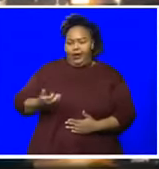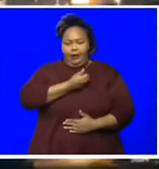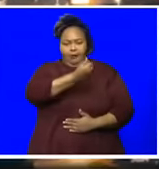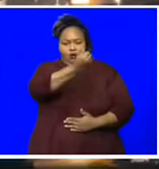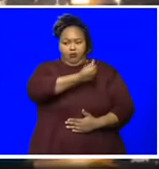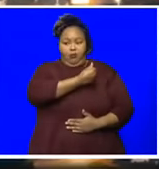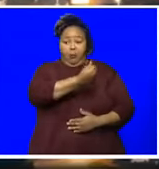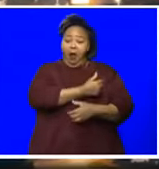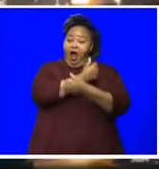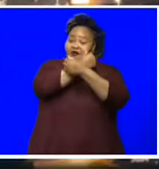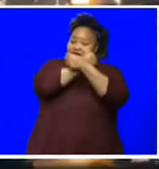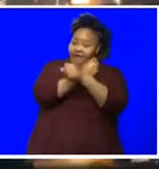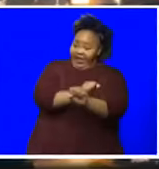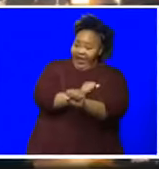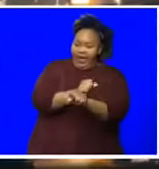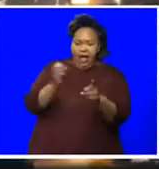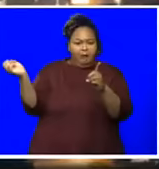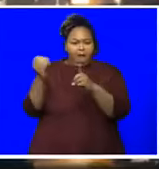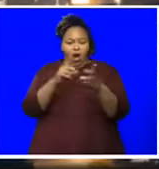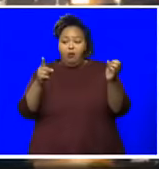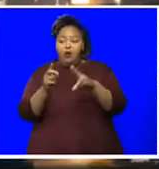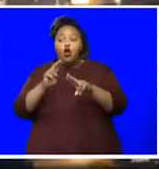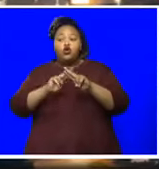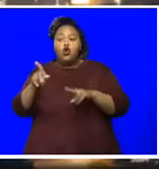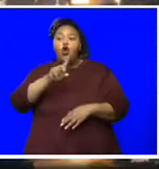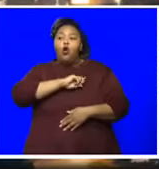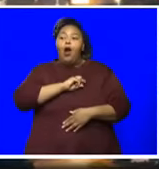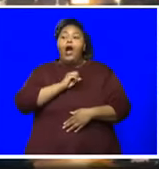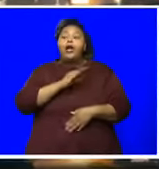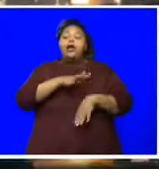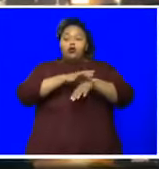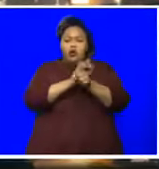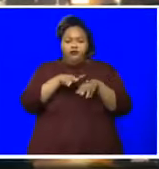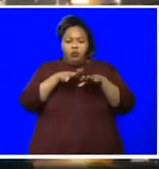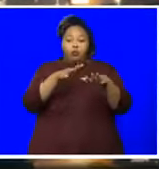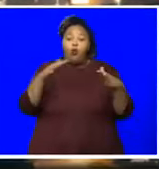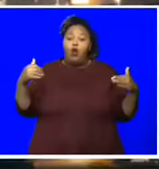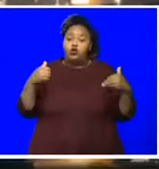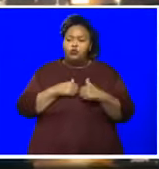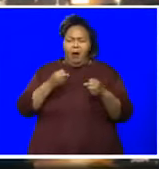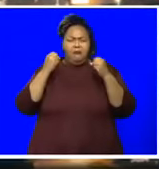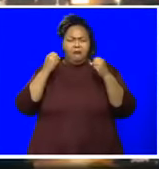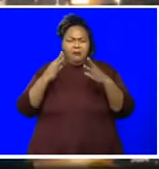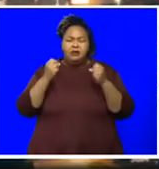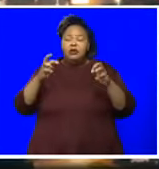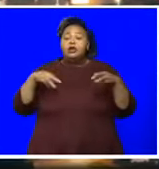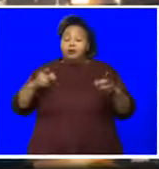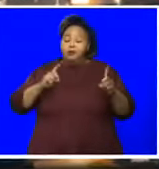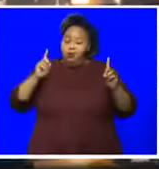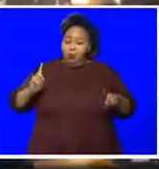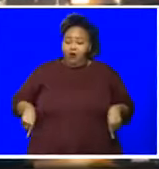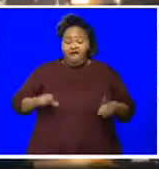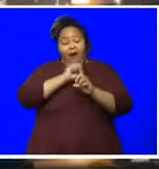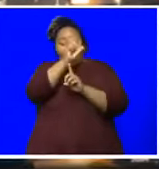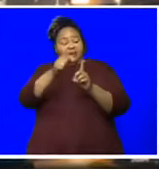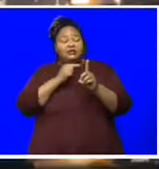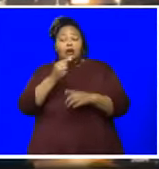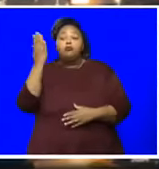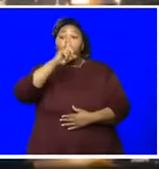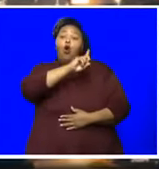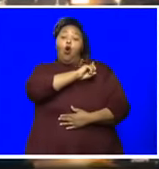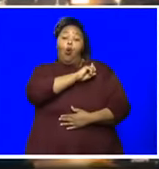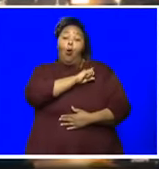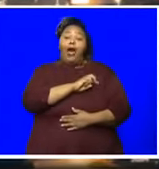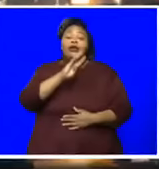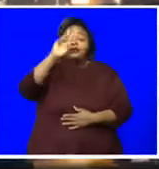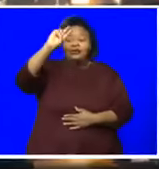tifaka sandla ekushoneni kwebantu lababanjwe ngumkhuhlane iCOVID-19. Dokotela Magagula usho lokhu ngesikhathi kusukunyiswa umkhankaso